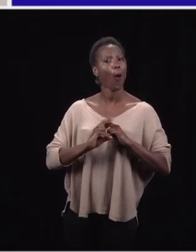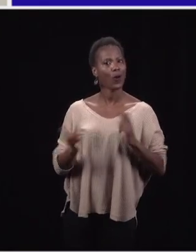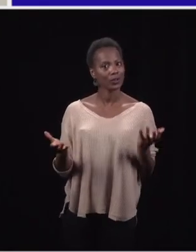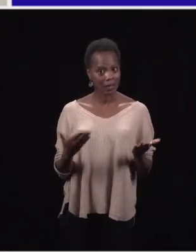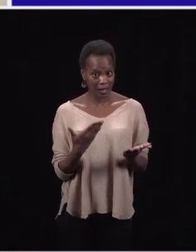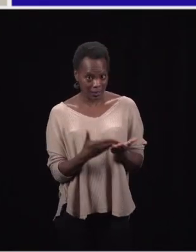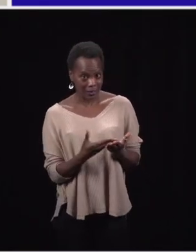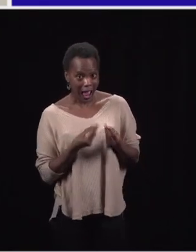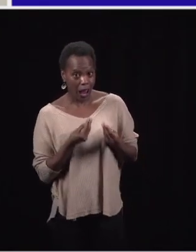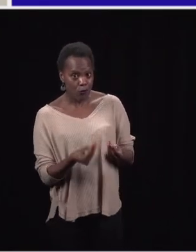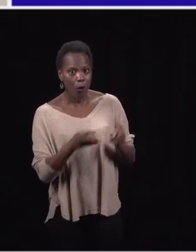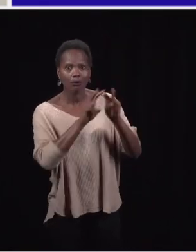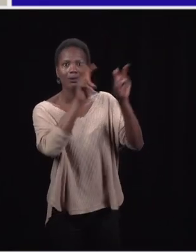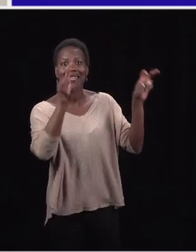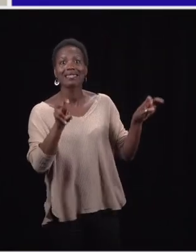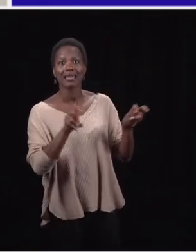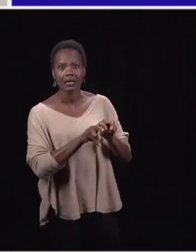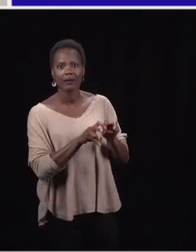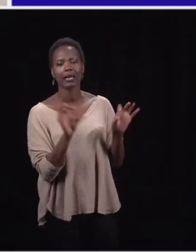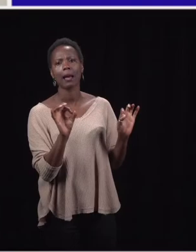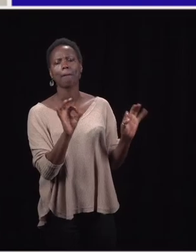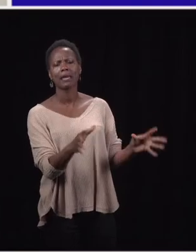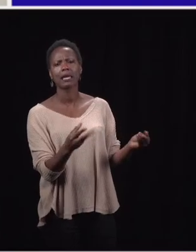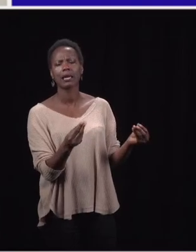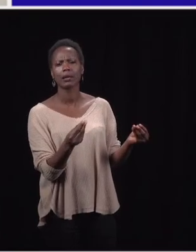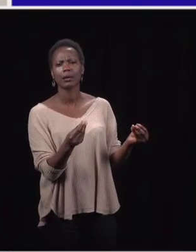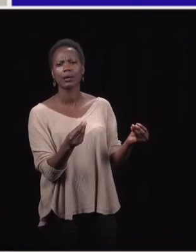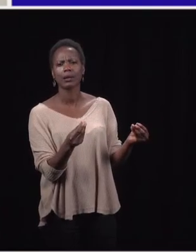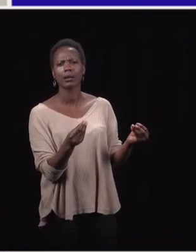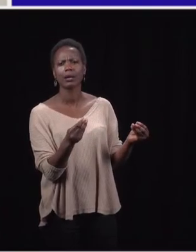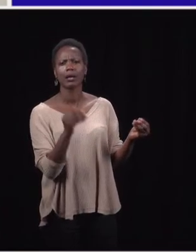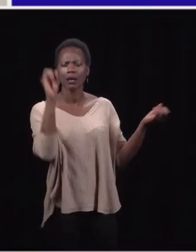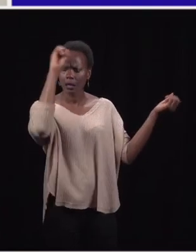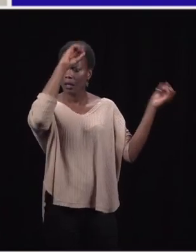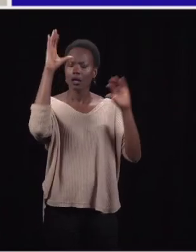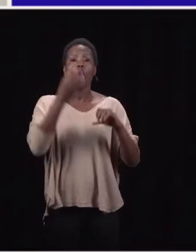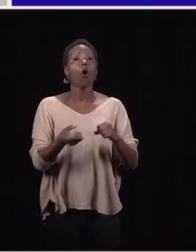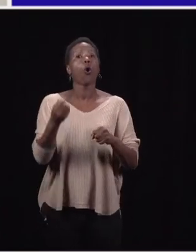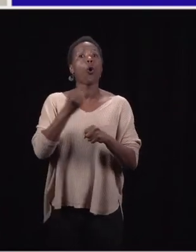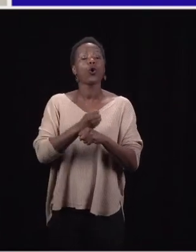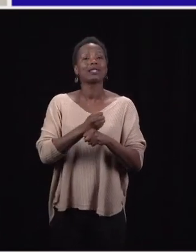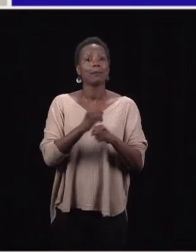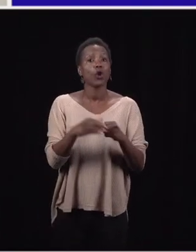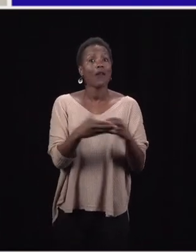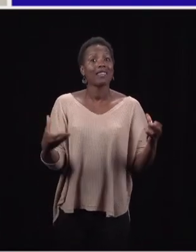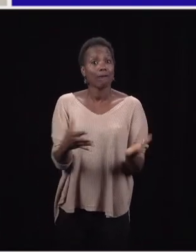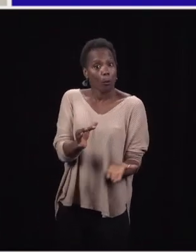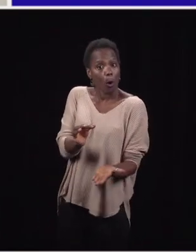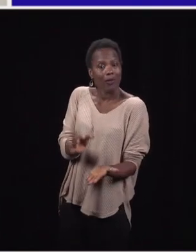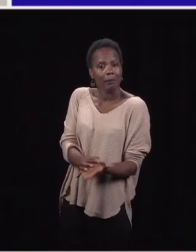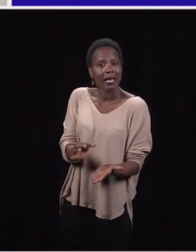un certificat de concepteur de développeurs d'applications et